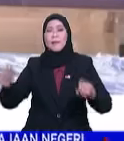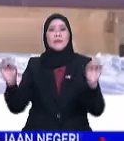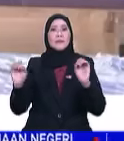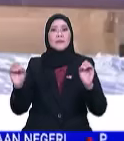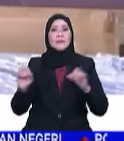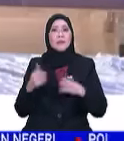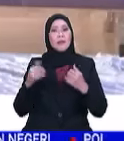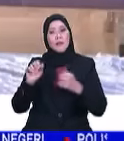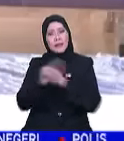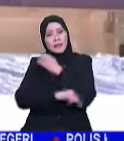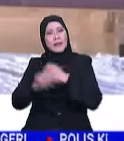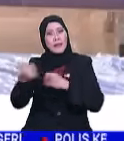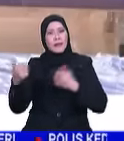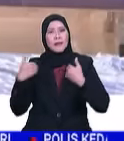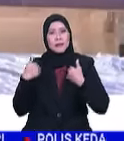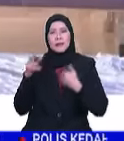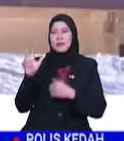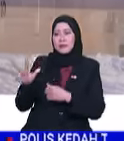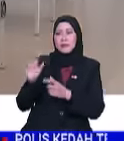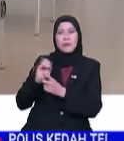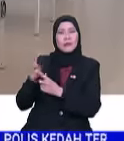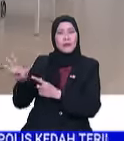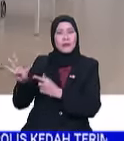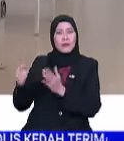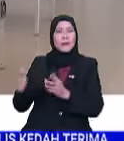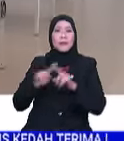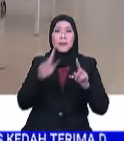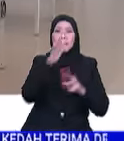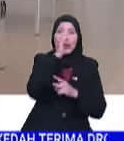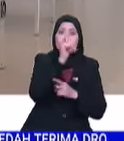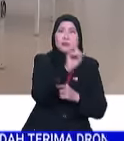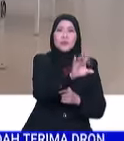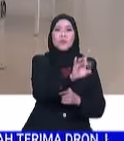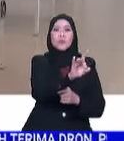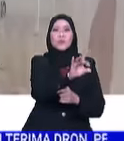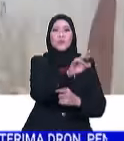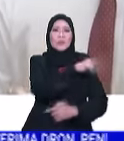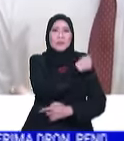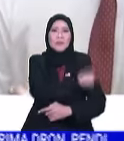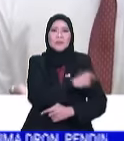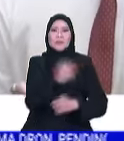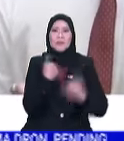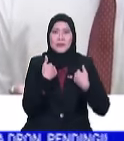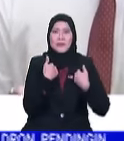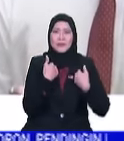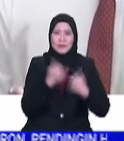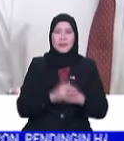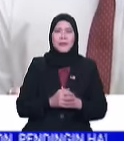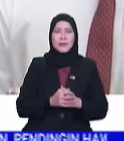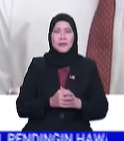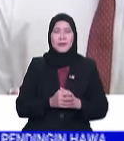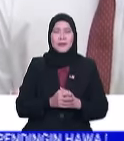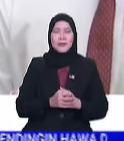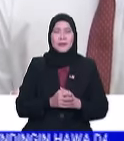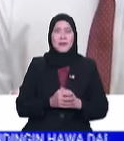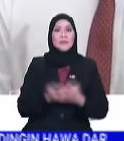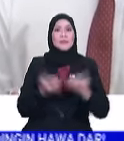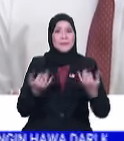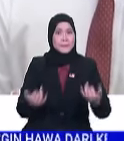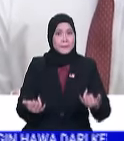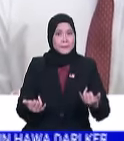ada 3-4 hospital yang boleh diisi. Jadi Melaka, hanya satu saja hospital yang kita ada di Melaka ini. So kalau